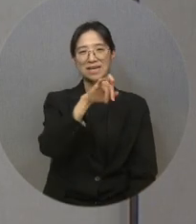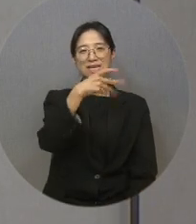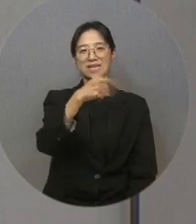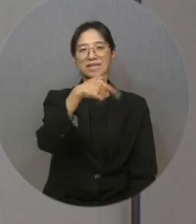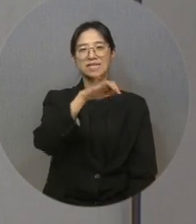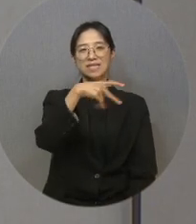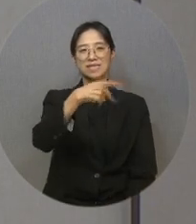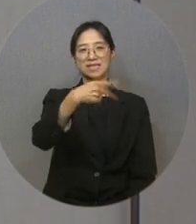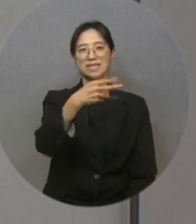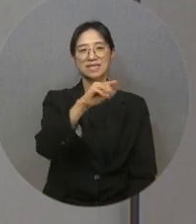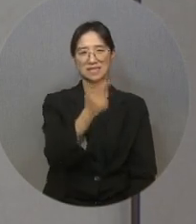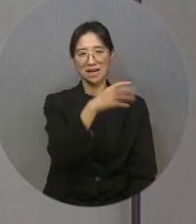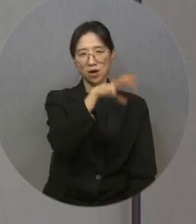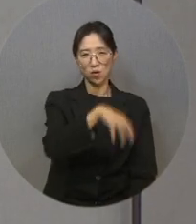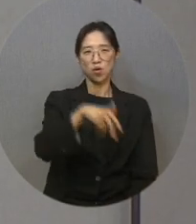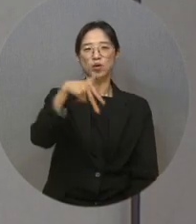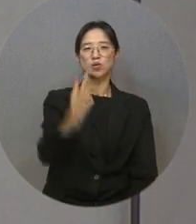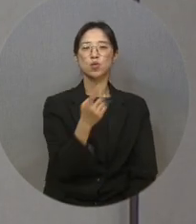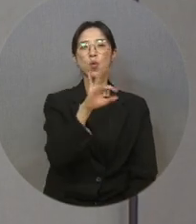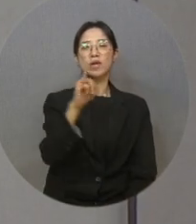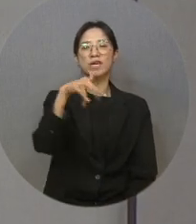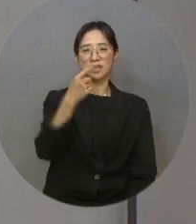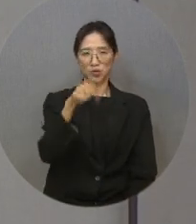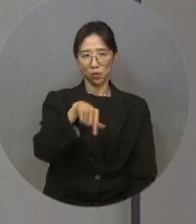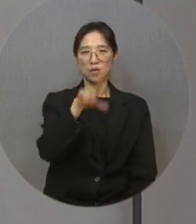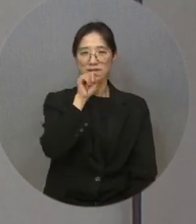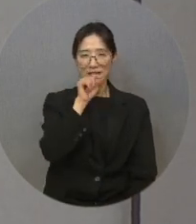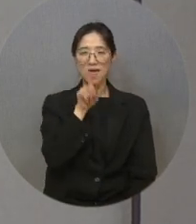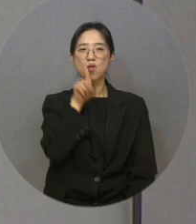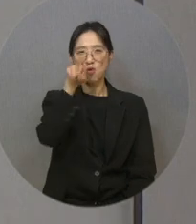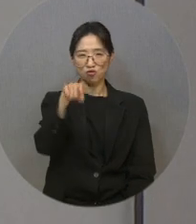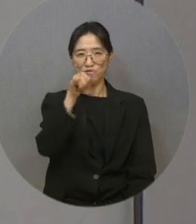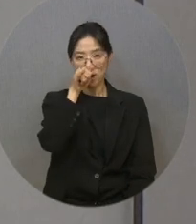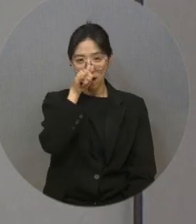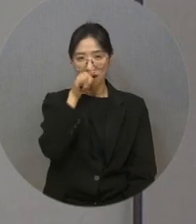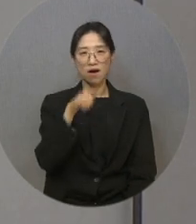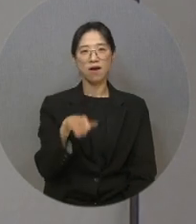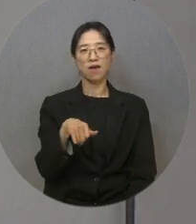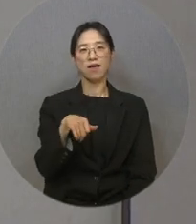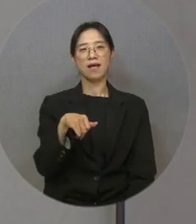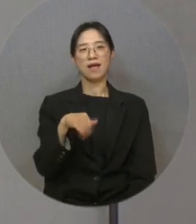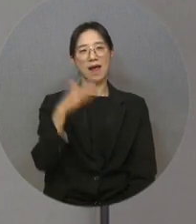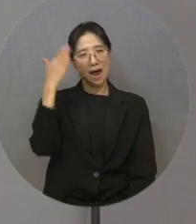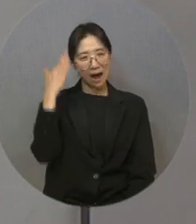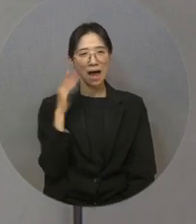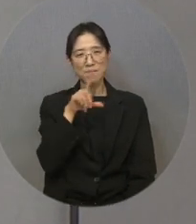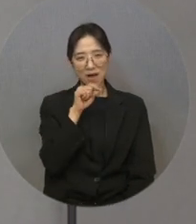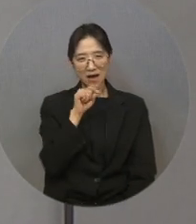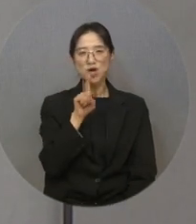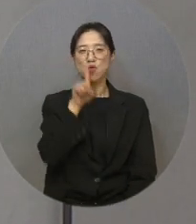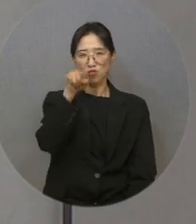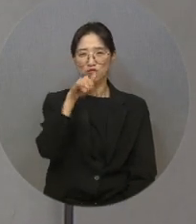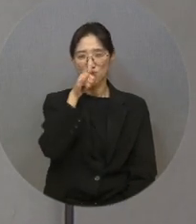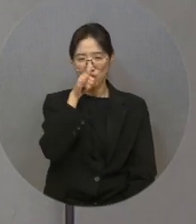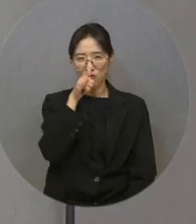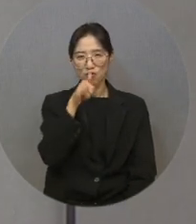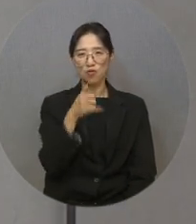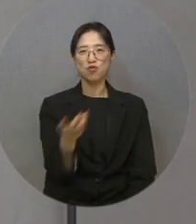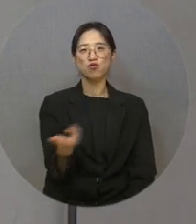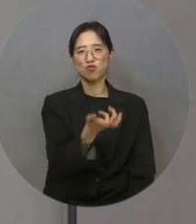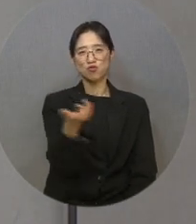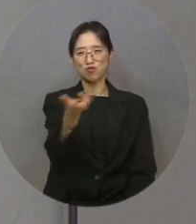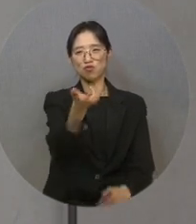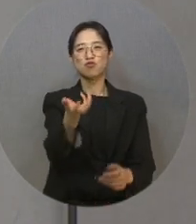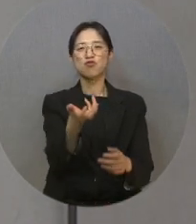조이족 새 독수리가 있고 거기에 우리 이제 까마귀나 독수리가 있고 그리고